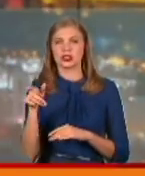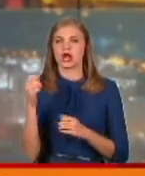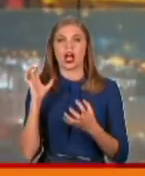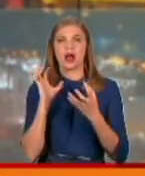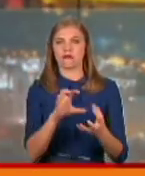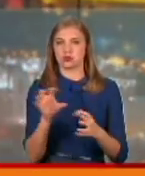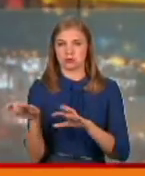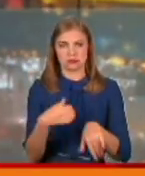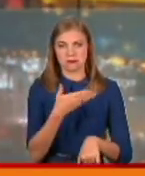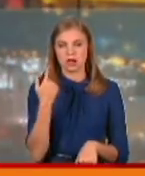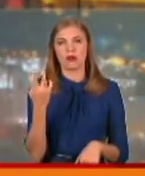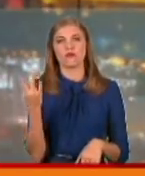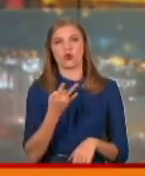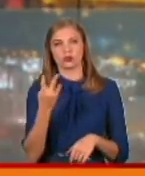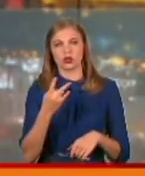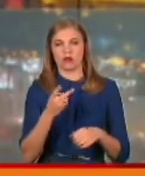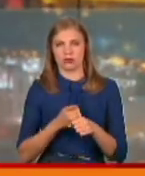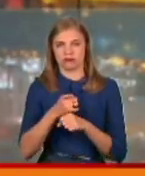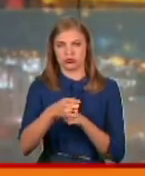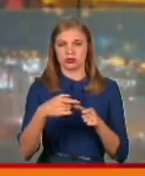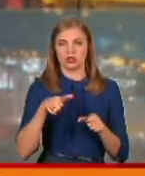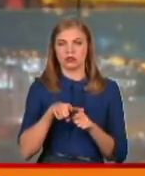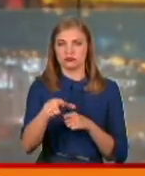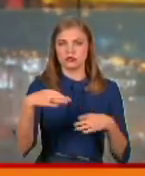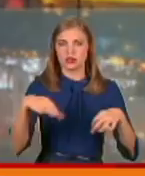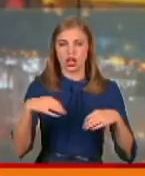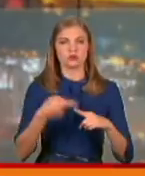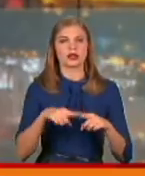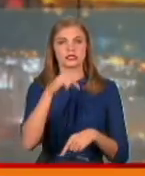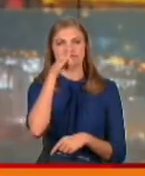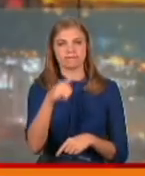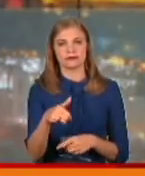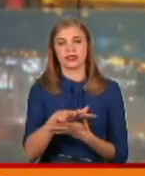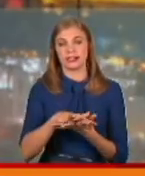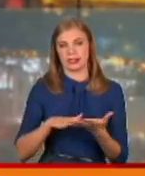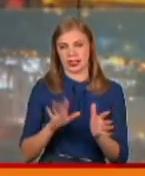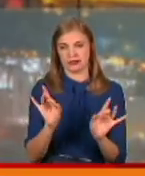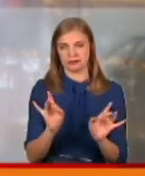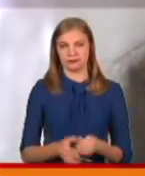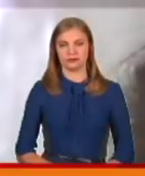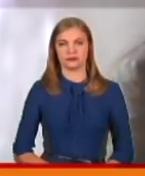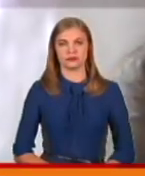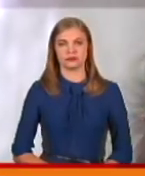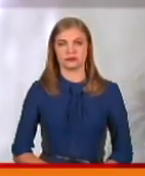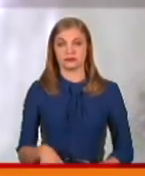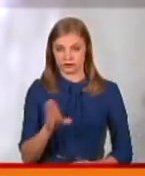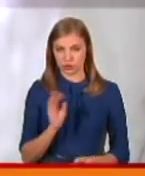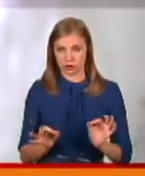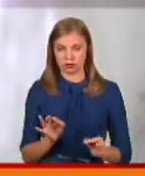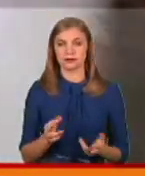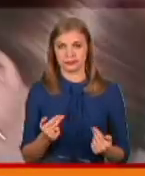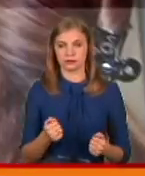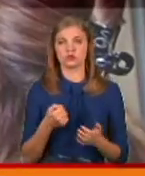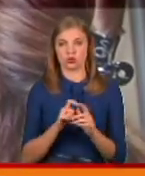забирає шкільний автобус, бо треба перетинати трасу. А це нормами не дозволено. Далі Наталка Сачалко. Все нормально?